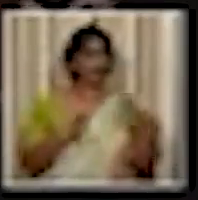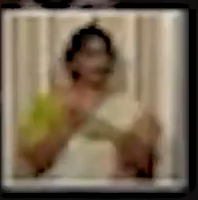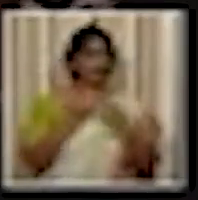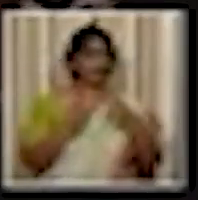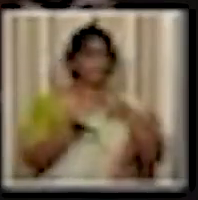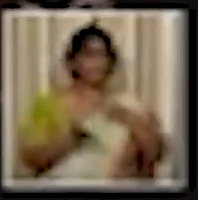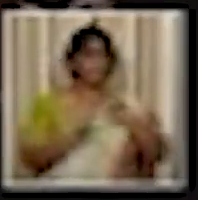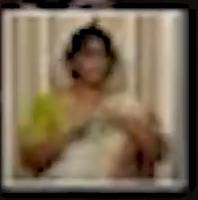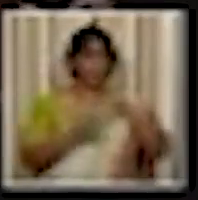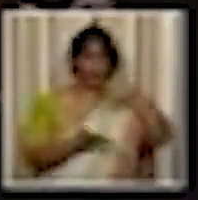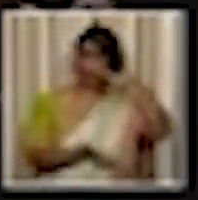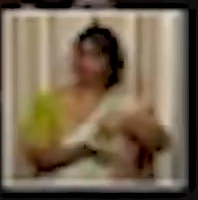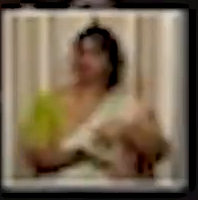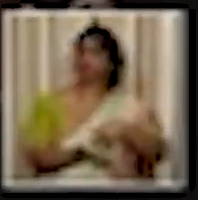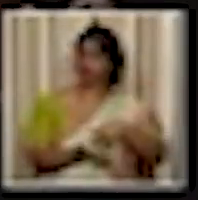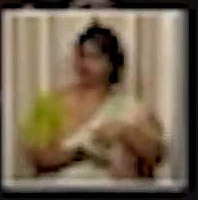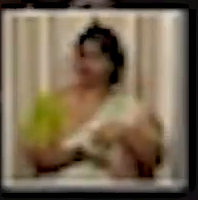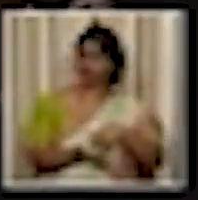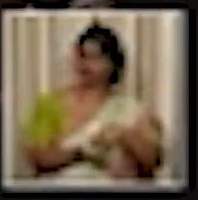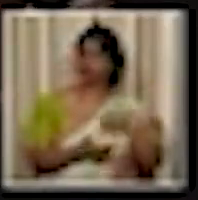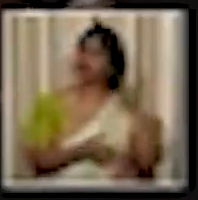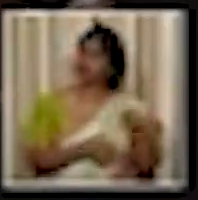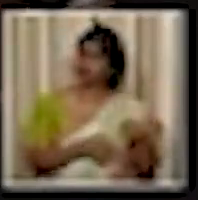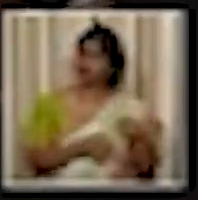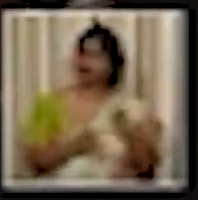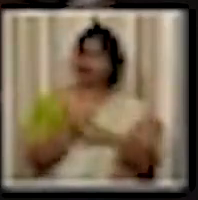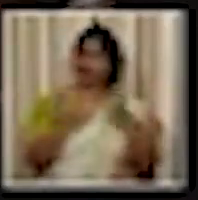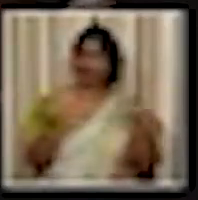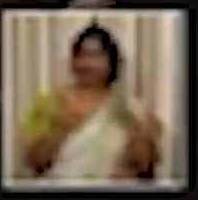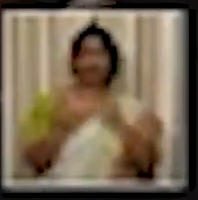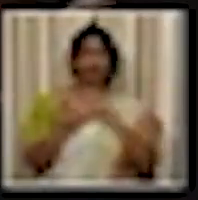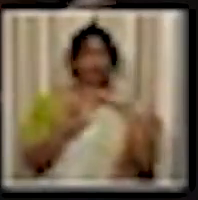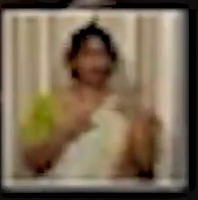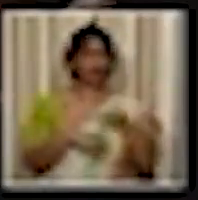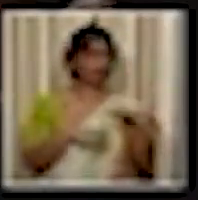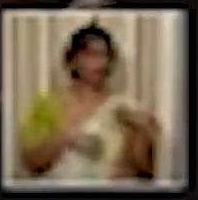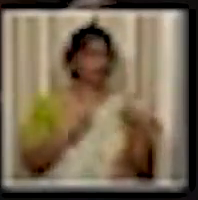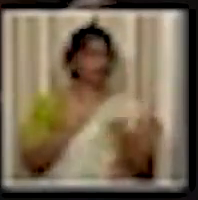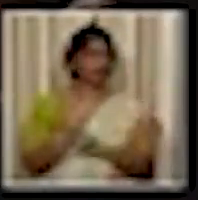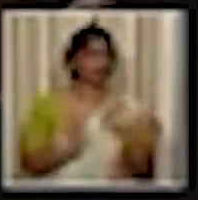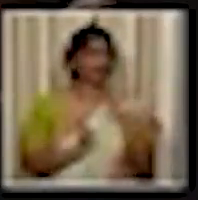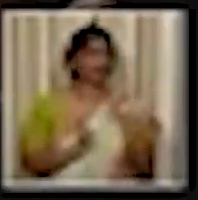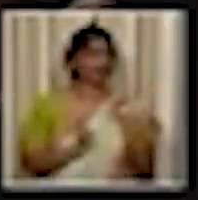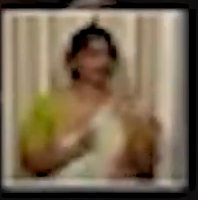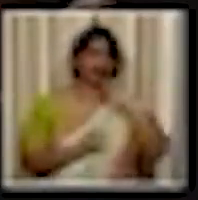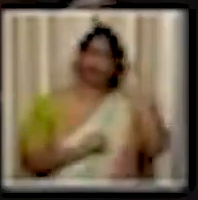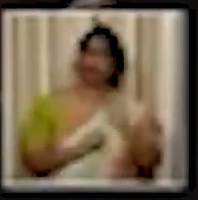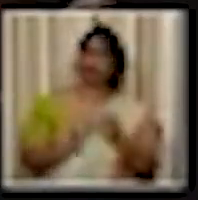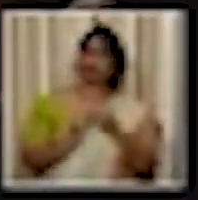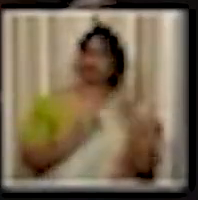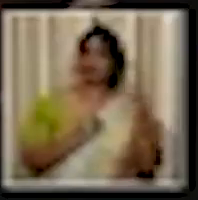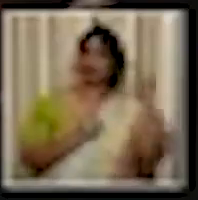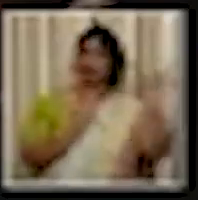කියලා කියන්නේ පිටකොටුවේ ප්‍රධානම ස්ථානයක තියෙන තැනක්. එතකොට මේ මැනින් මාකට් එකෙත් අක්කර 5ක වගේ ඉඩමක් 125,000කට වගේ අඩු ගානකට දීලා